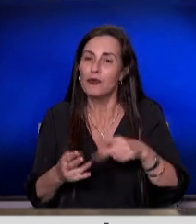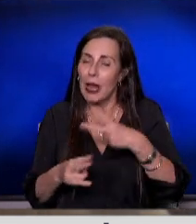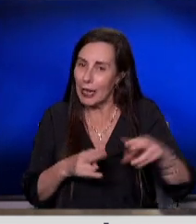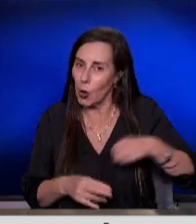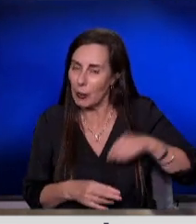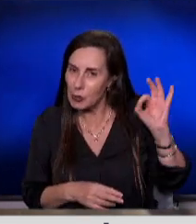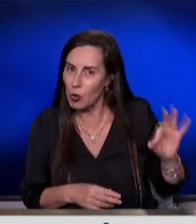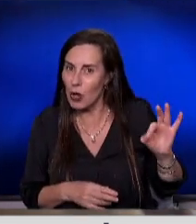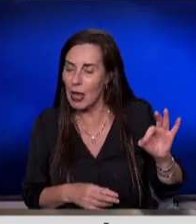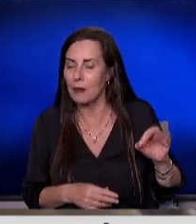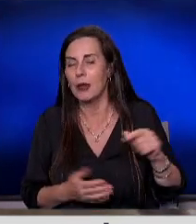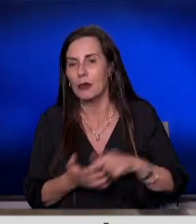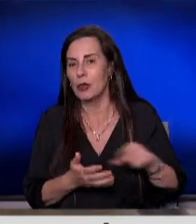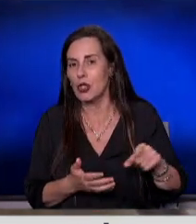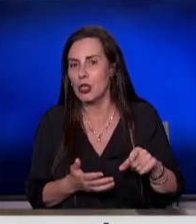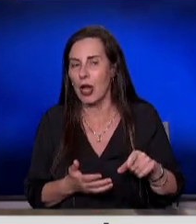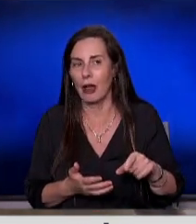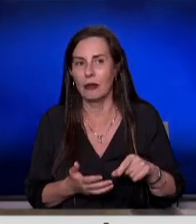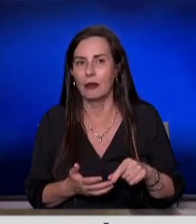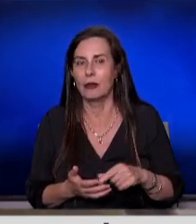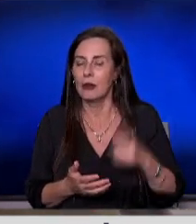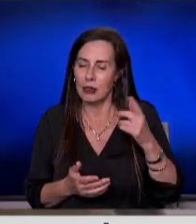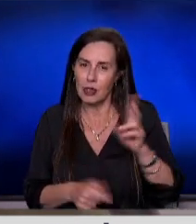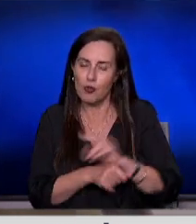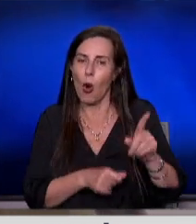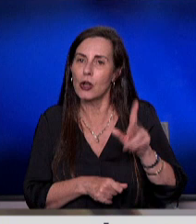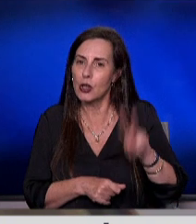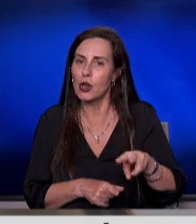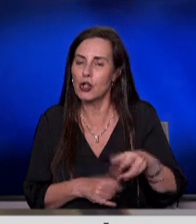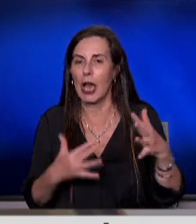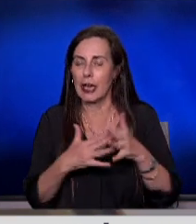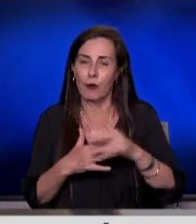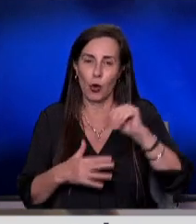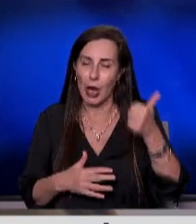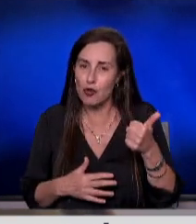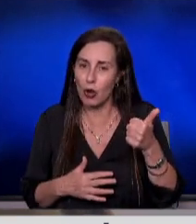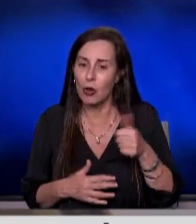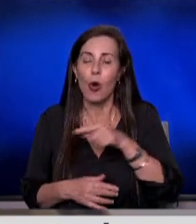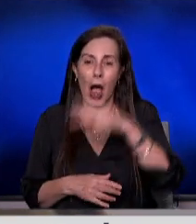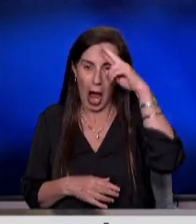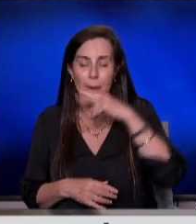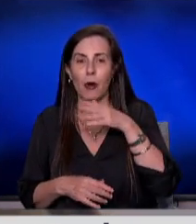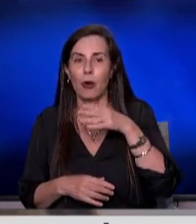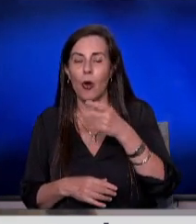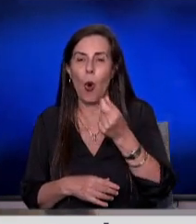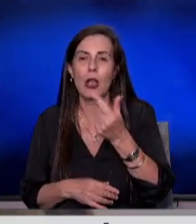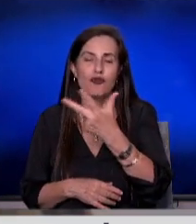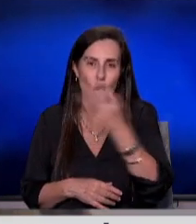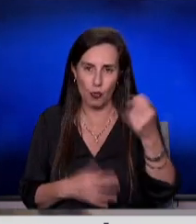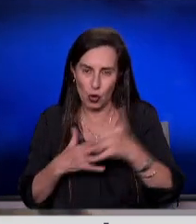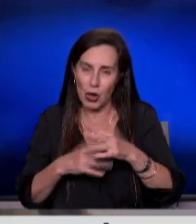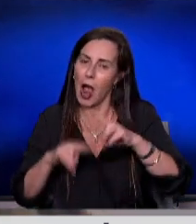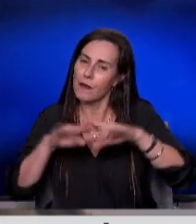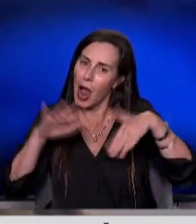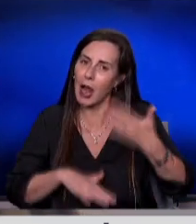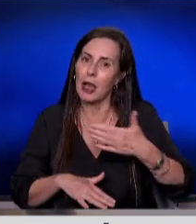המצפון. לשמוע איך המסלול הזה עובד. יש את האבחון הראשוני. הוא עולה 300 שקל, אחר כך